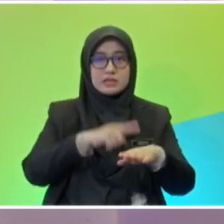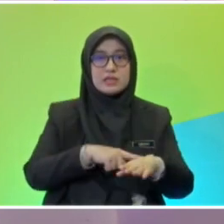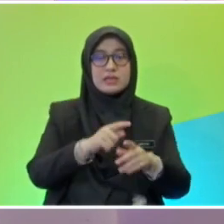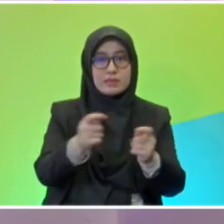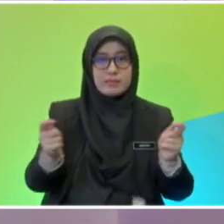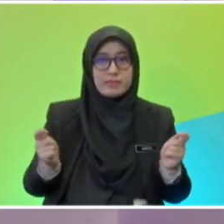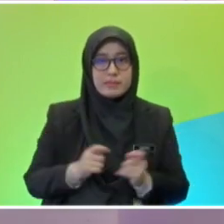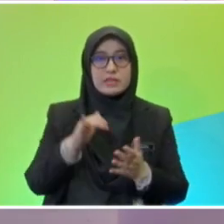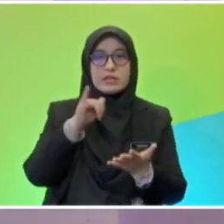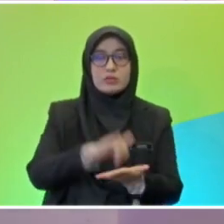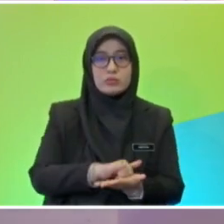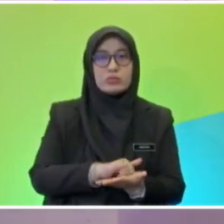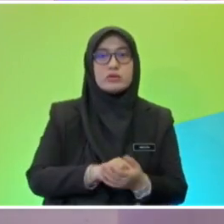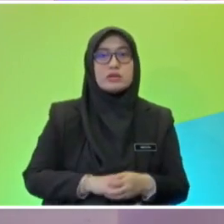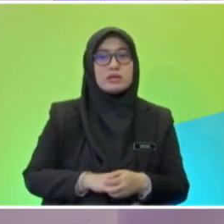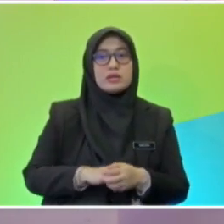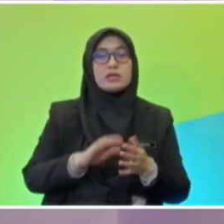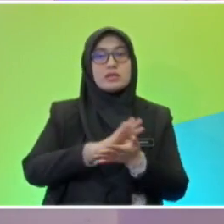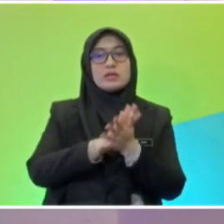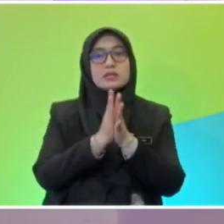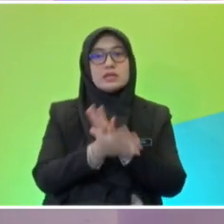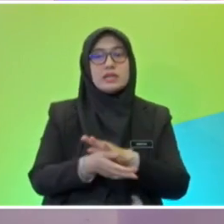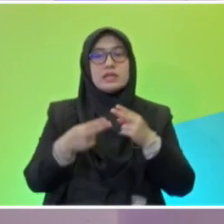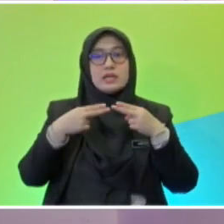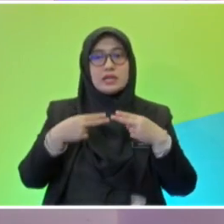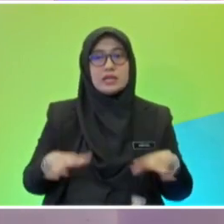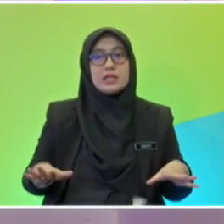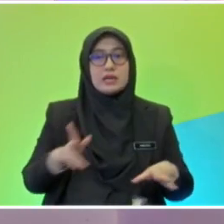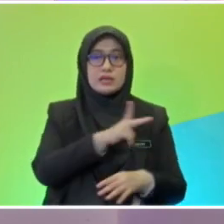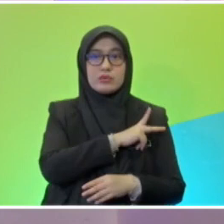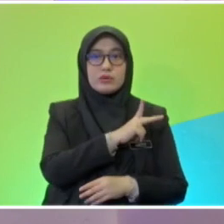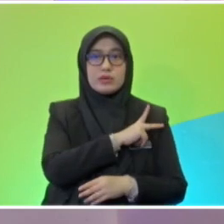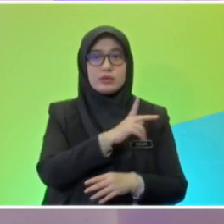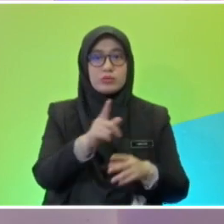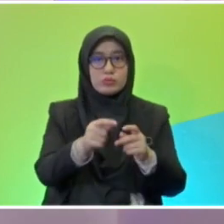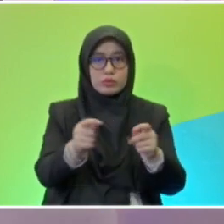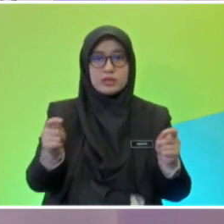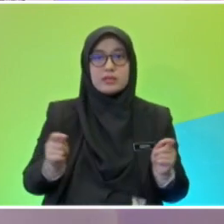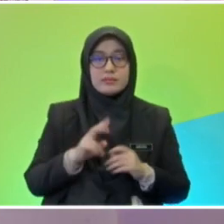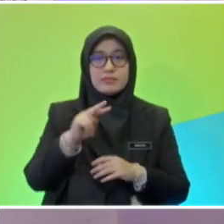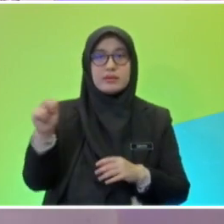masyarakat tempat tadi hilanglah pemimpin yang mereka yang hebat